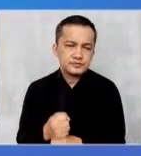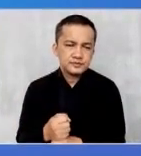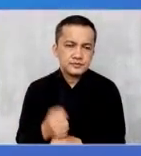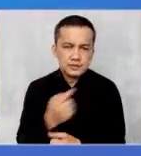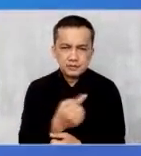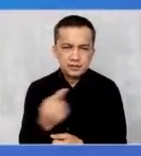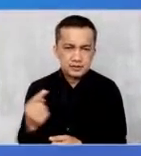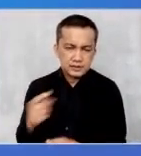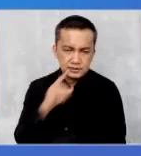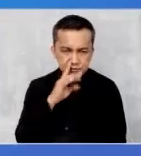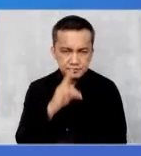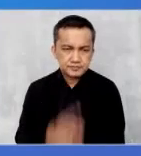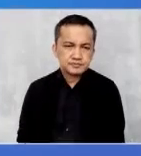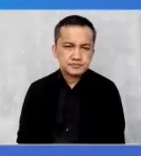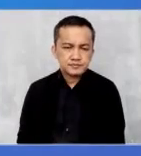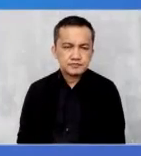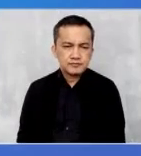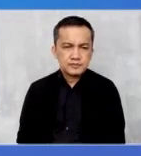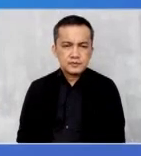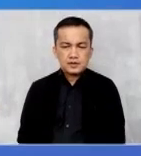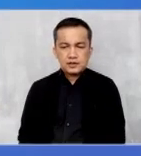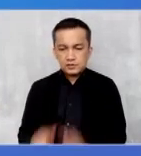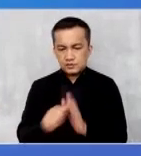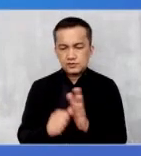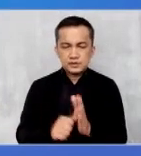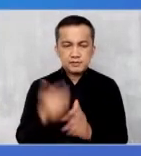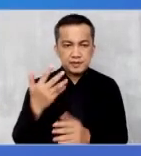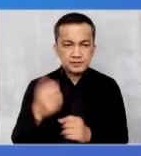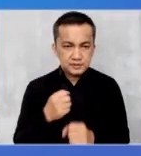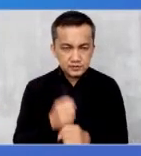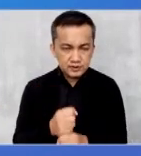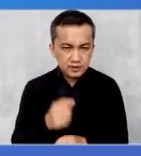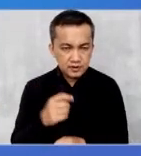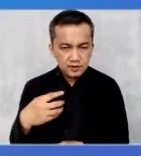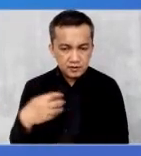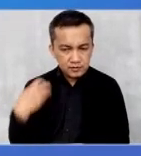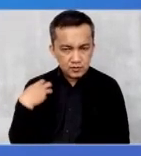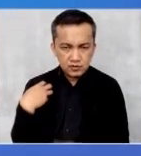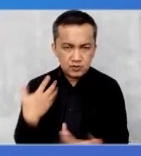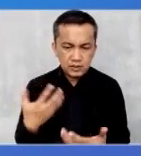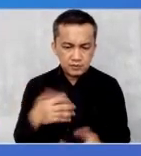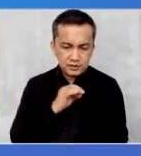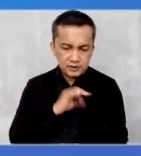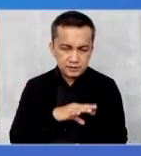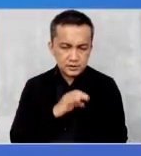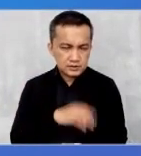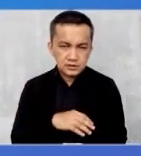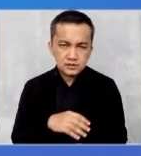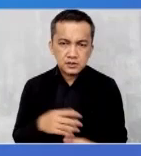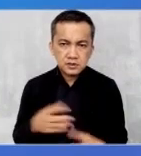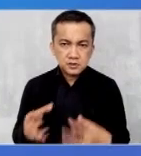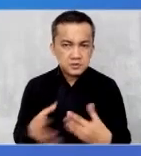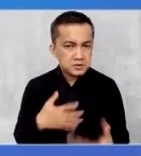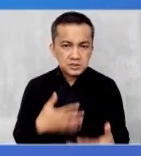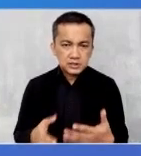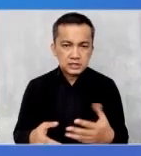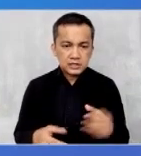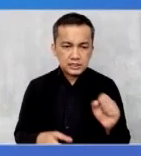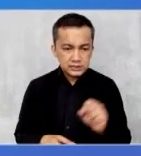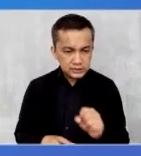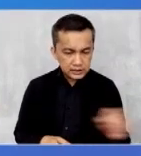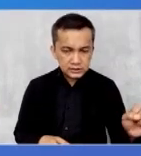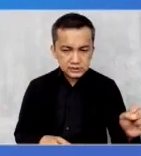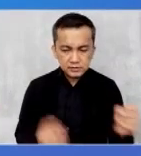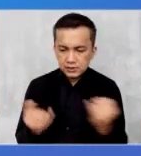kasambahay. Attorney, 5 years na ako sa amo ko, pero wala akong benepisyo na natatanggap. Kahit SSS, PhilHealth,